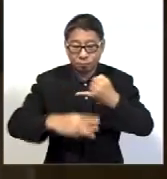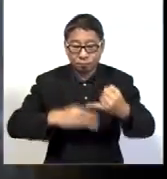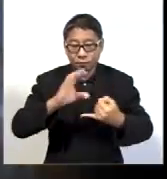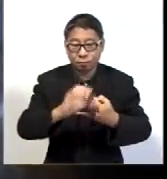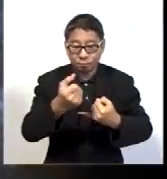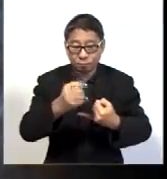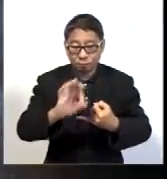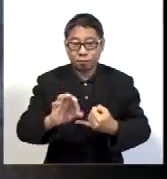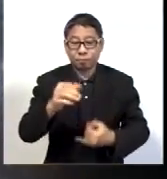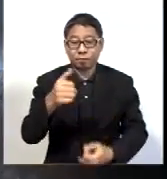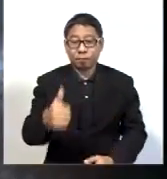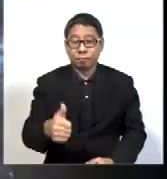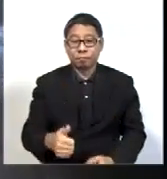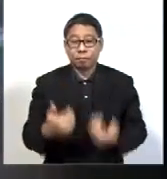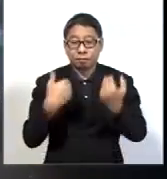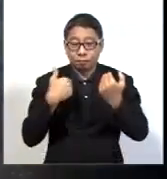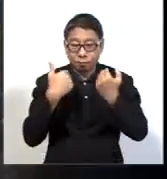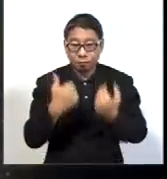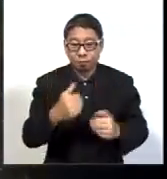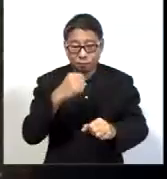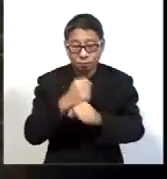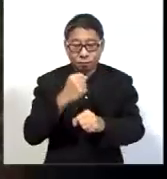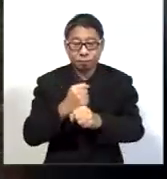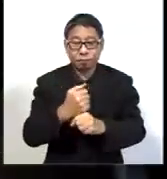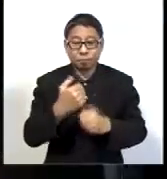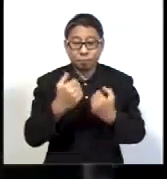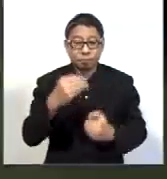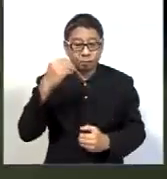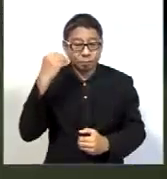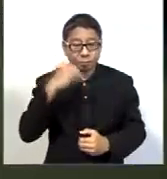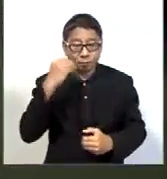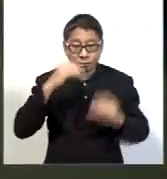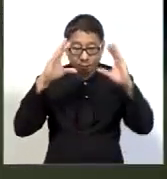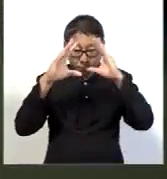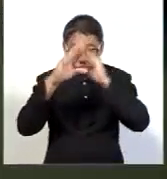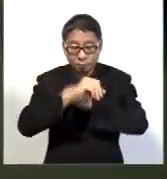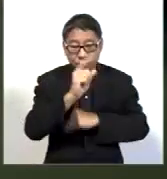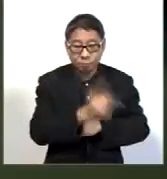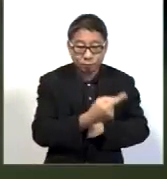ปได้ในระดับหนึ่งค่ะเรียกว่าปฏิบัติการกันทุกคืนตั้